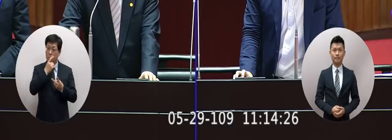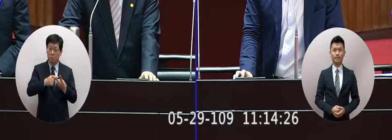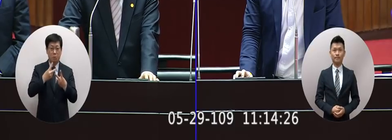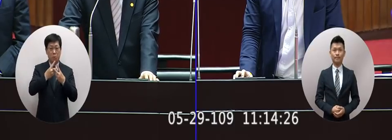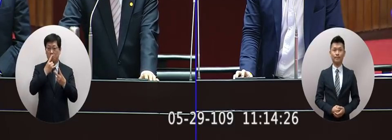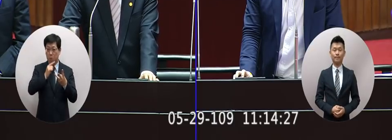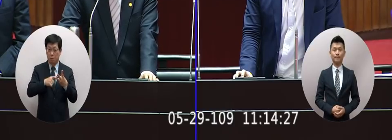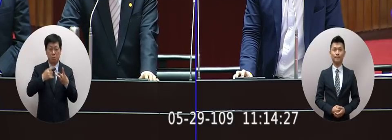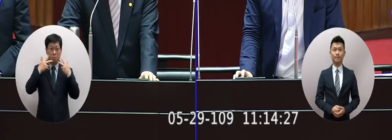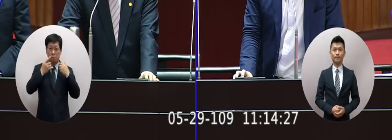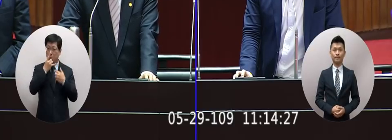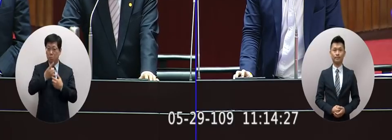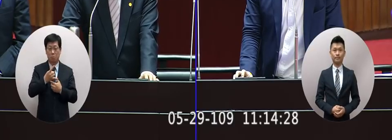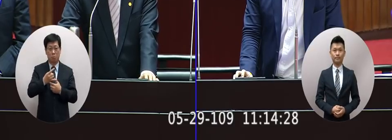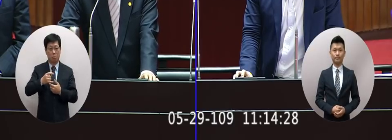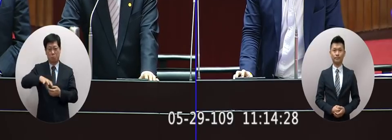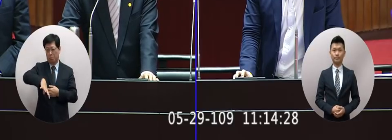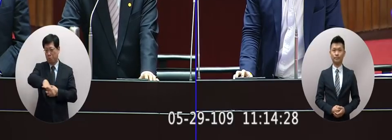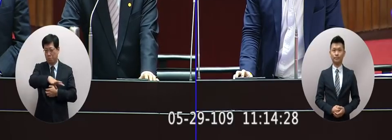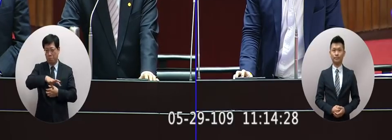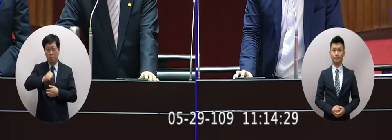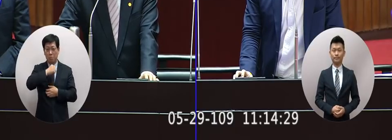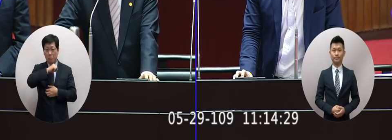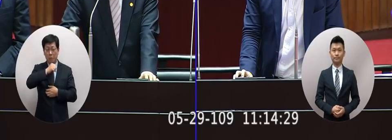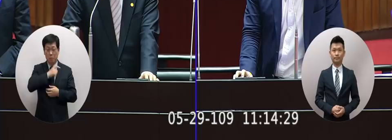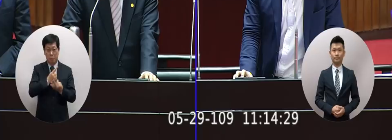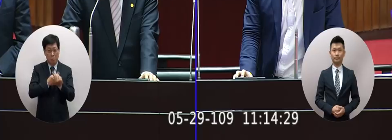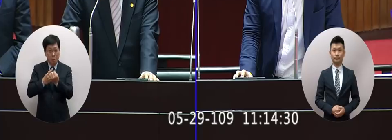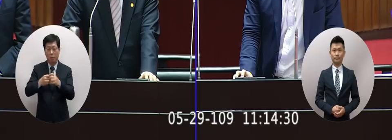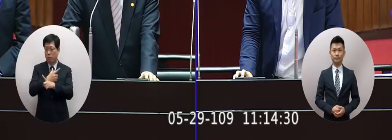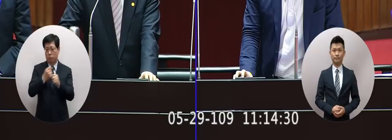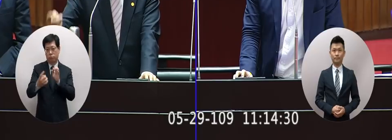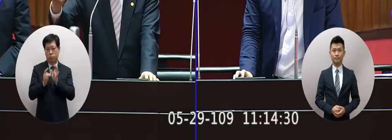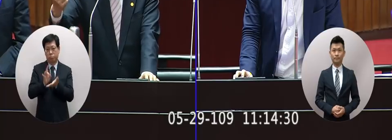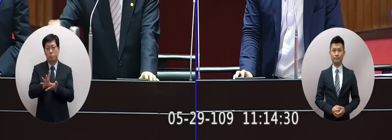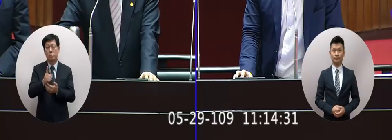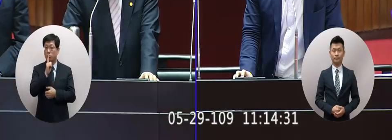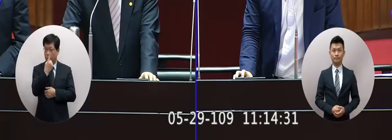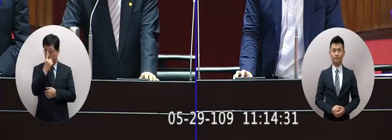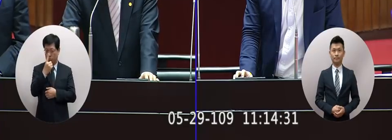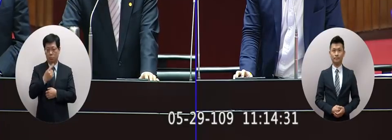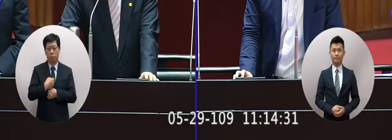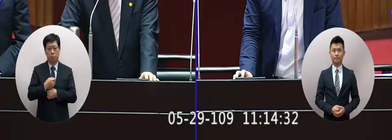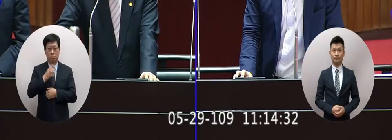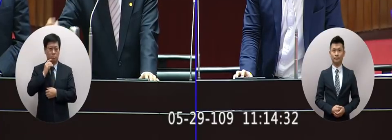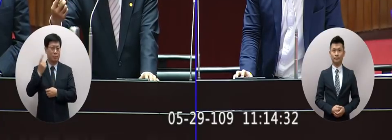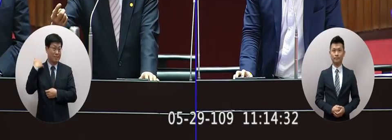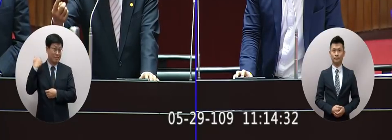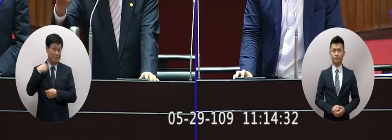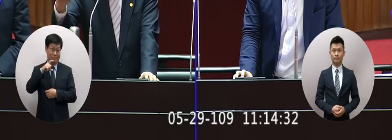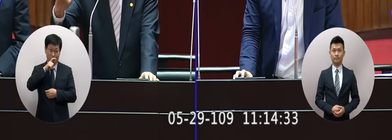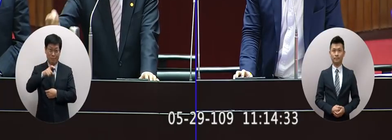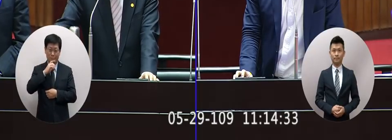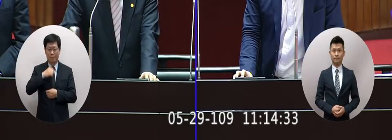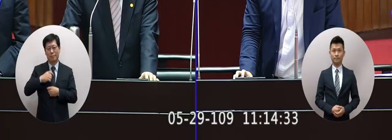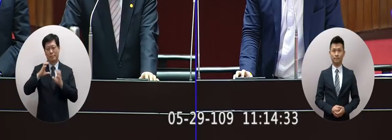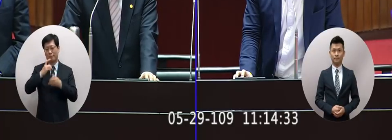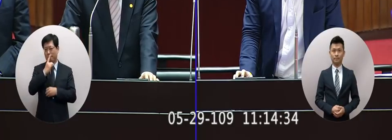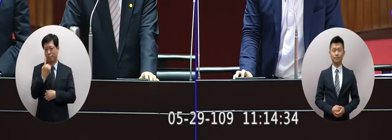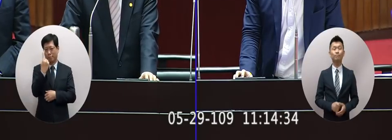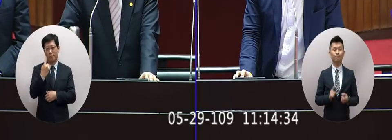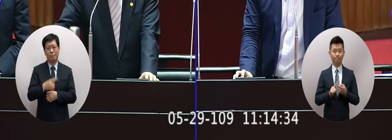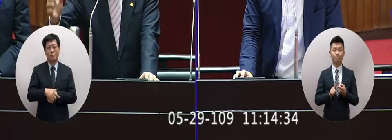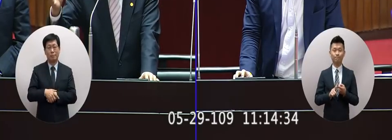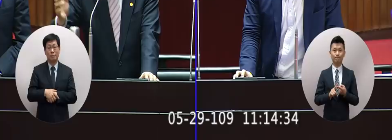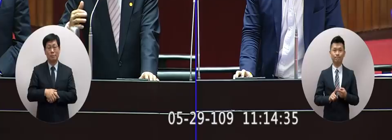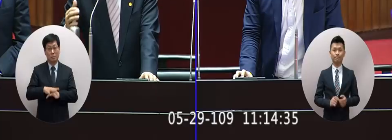話、原住民話，所有的台灣話都被排斥，就是只能說，當時只能說北京語、國語。 是啦。 所